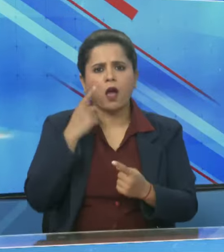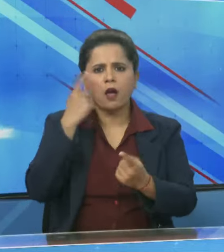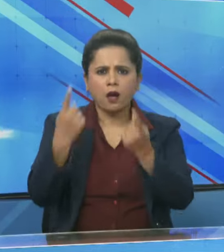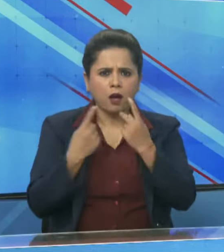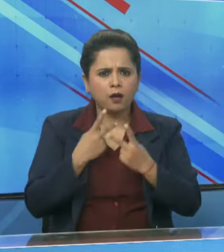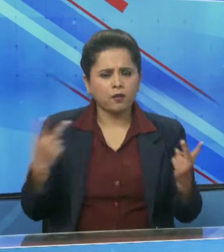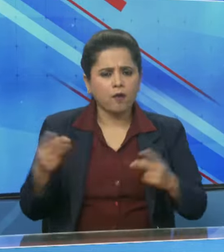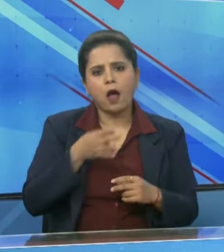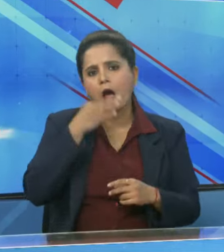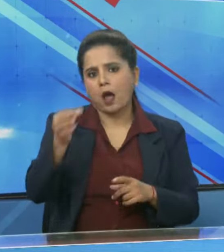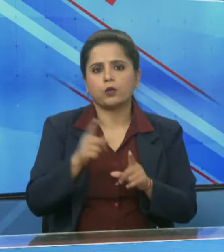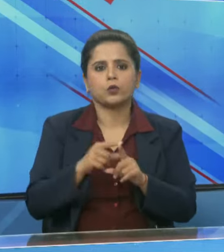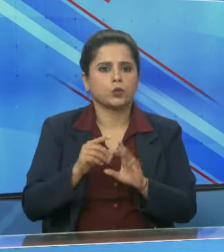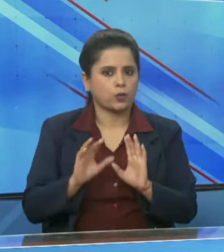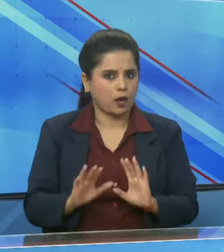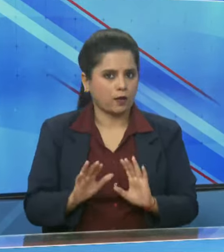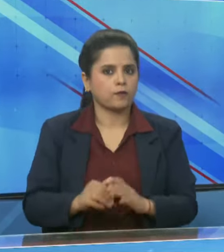है।